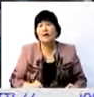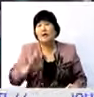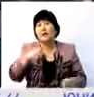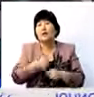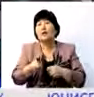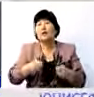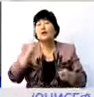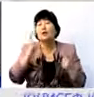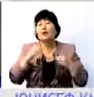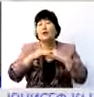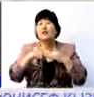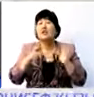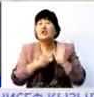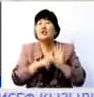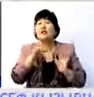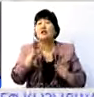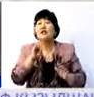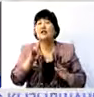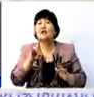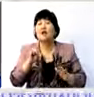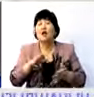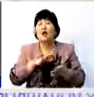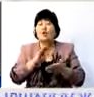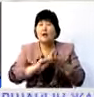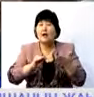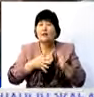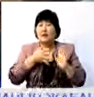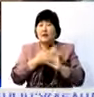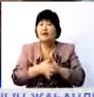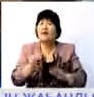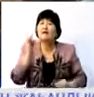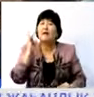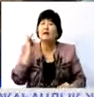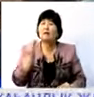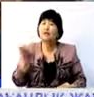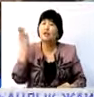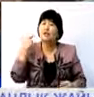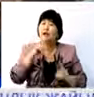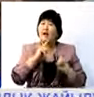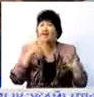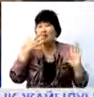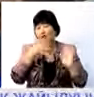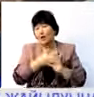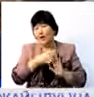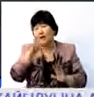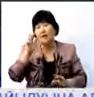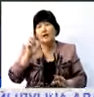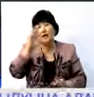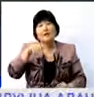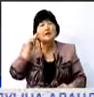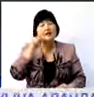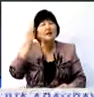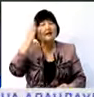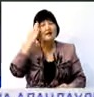Елбасының ұлы даланың жеті қыры атты мақаласы тамыры терең тартқан тарлан тарихымызда жаңа қырынан тануға және ел ертеңі жастардың